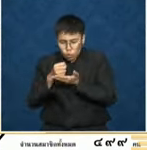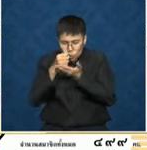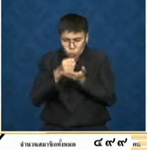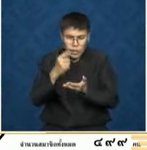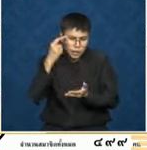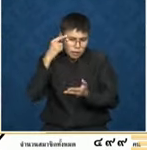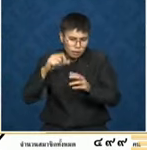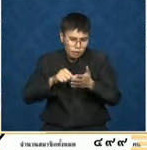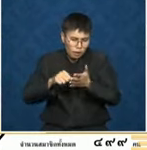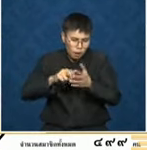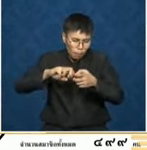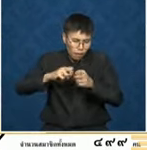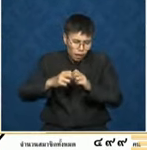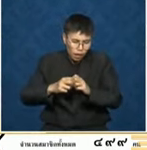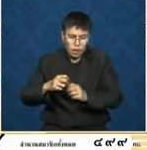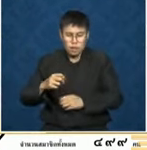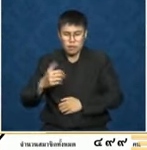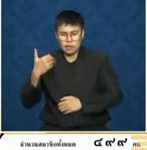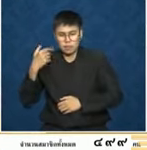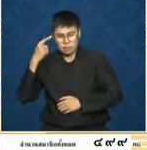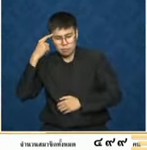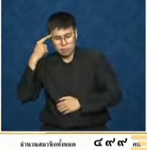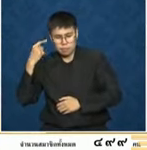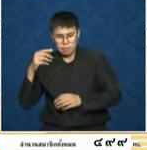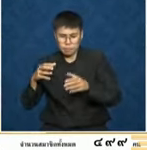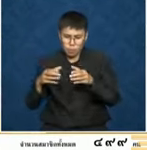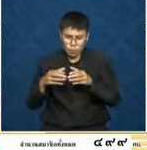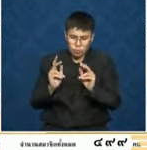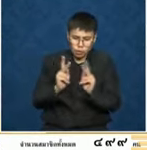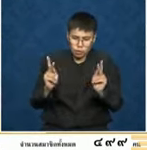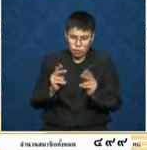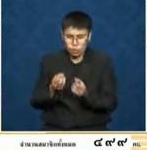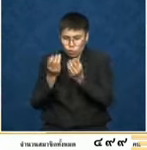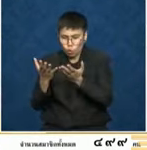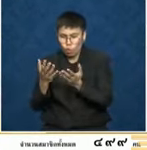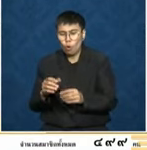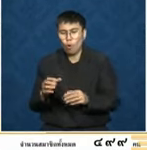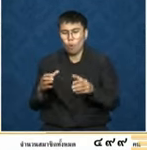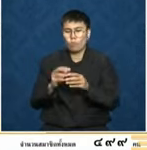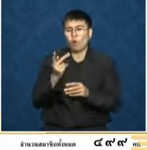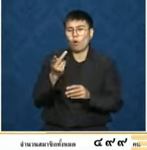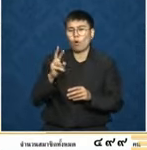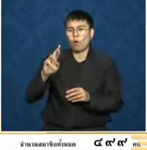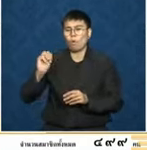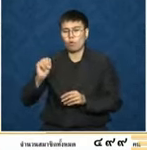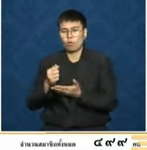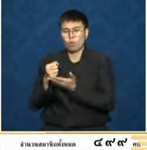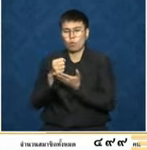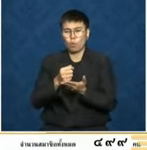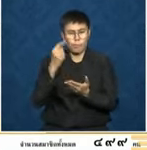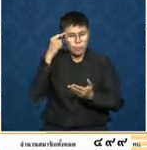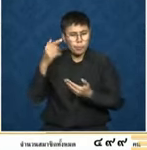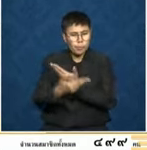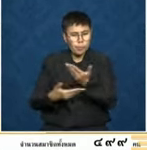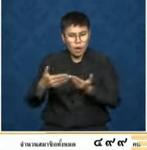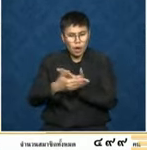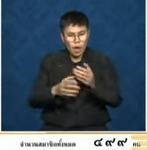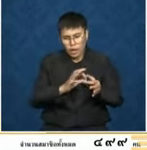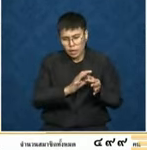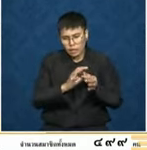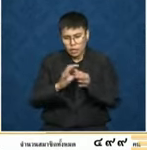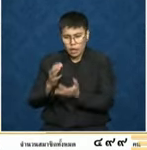ซึ่งผมไม่แน่ใจว่าจะมีกรรมธิการวิสามันไหมหรือจะส่งไปครม.ครับช่วยพิจารณาตรงนี้นะครับว่าให้มาสอดคล้องกับพื้น